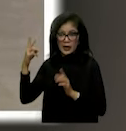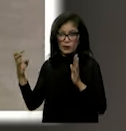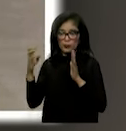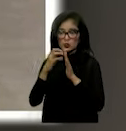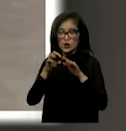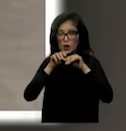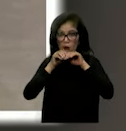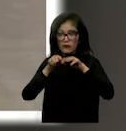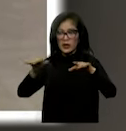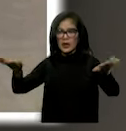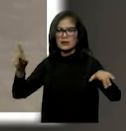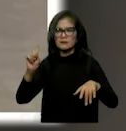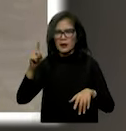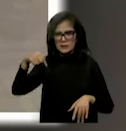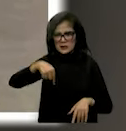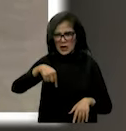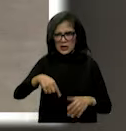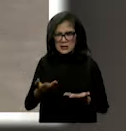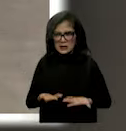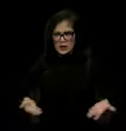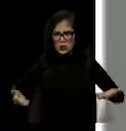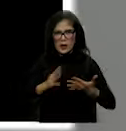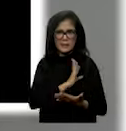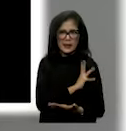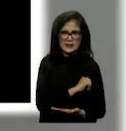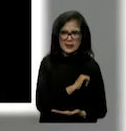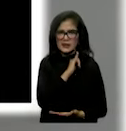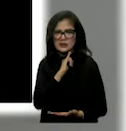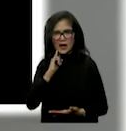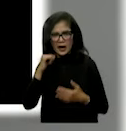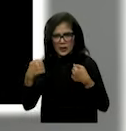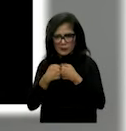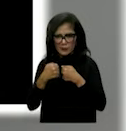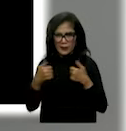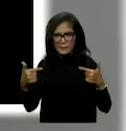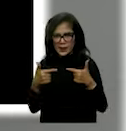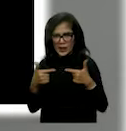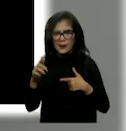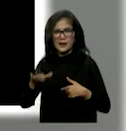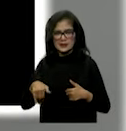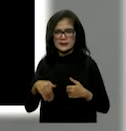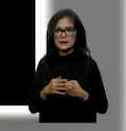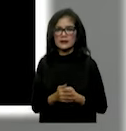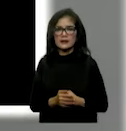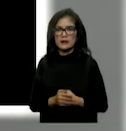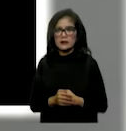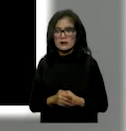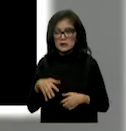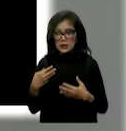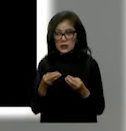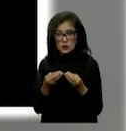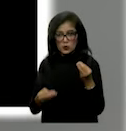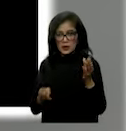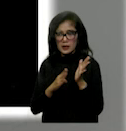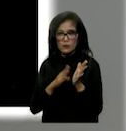karena dilakukan di tengah konflik Israel-Palestina. Kelima Nahdiyin muda ini adalah Gus Syukron Makmun, Dr. Zainul